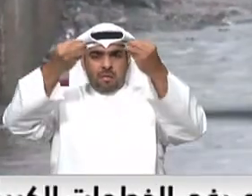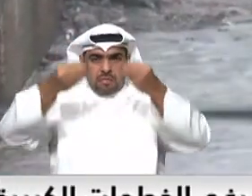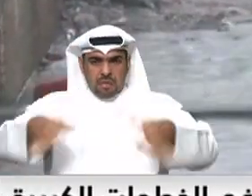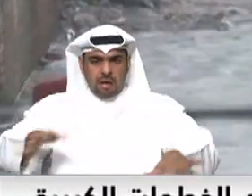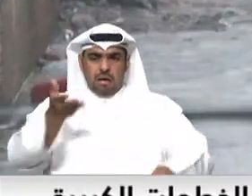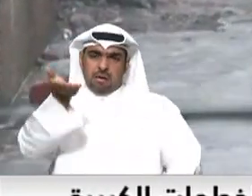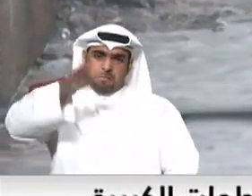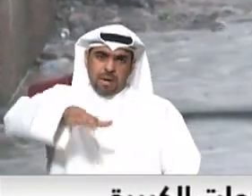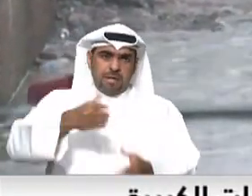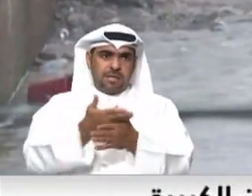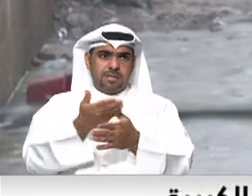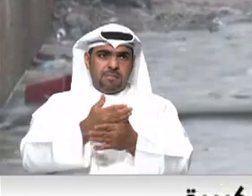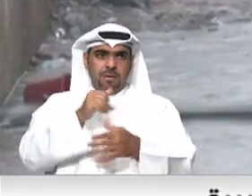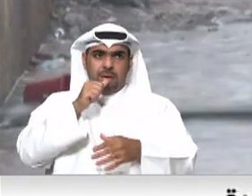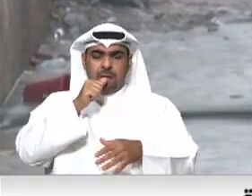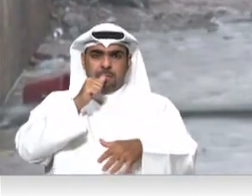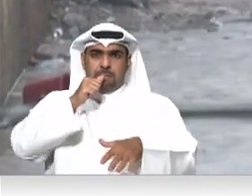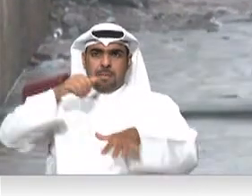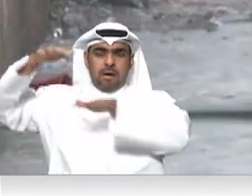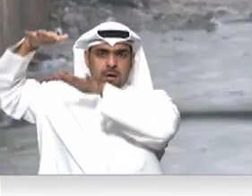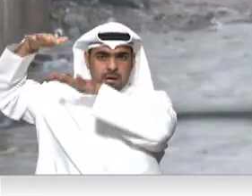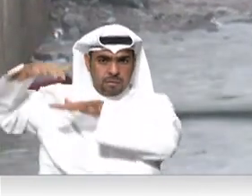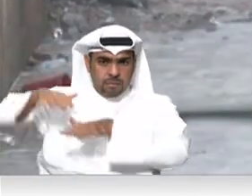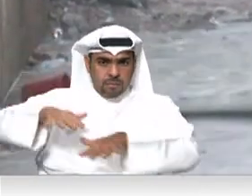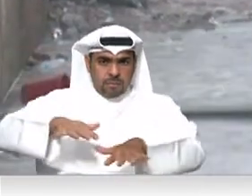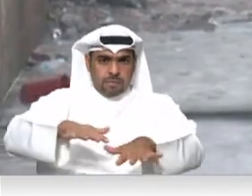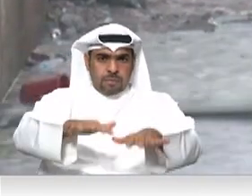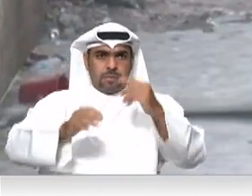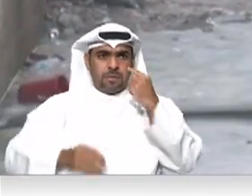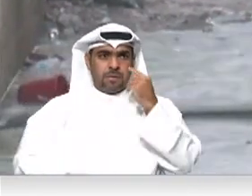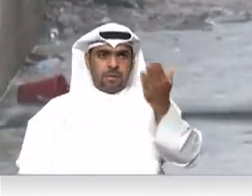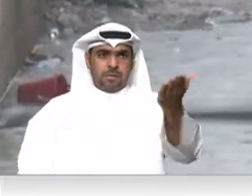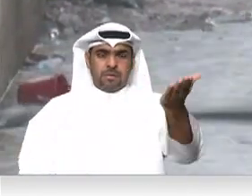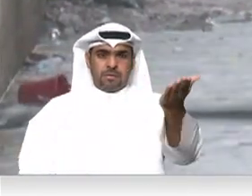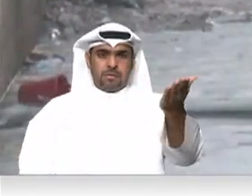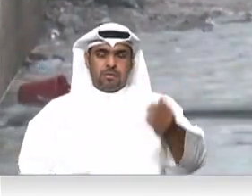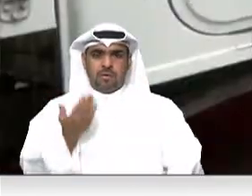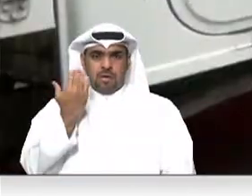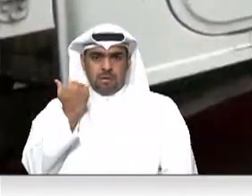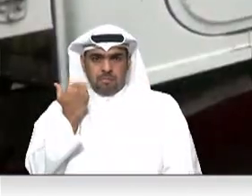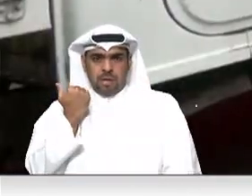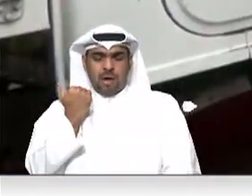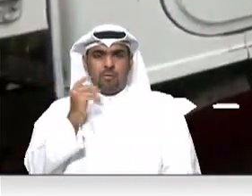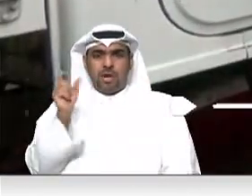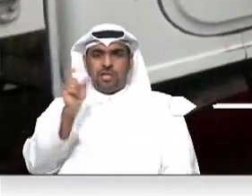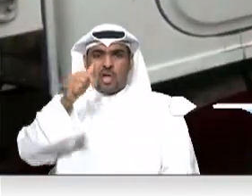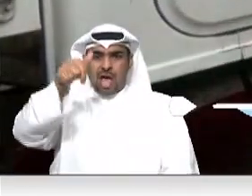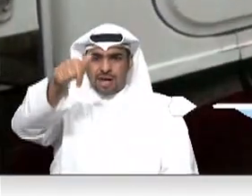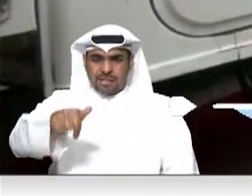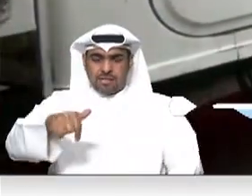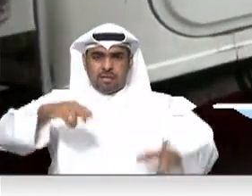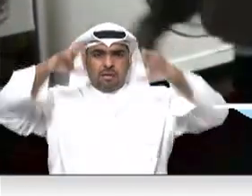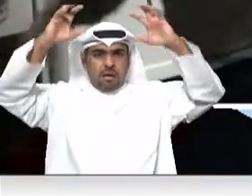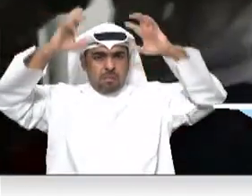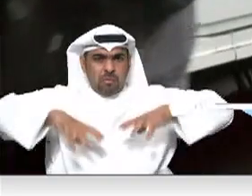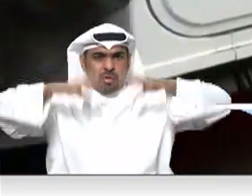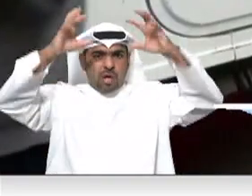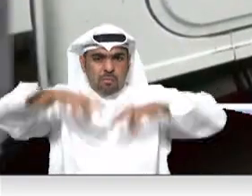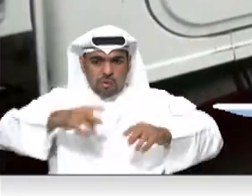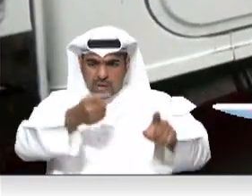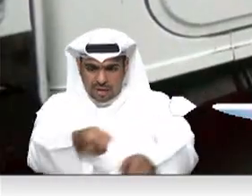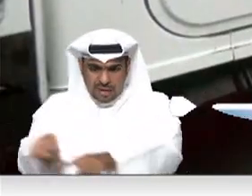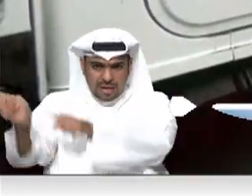أرضية وفيضانات وصواعق منذ منتصف يونيو الماضي، مع بداية موسم الأمطار